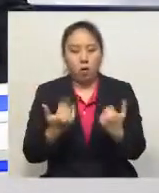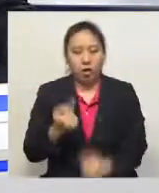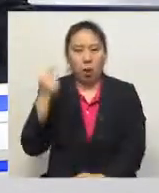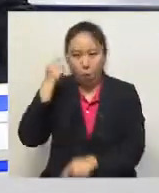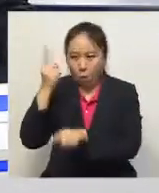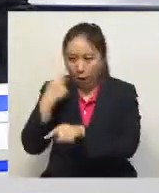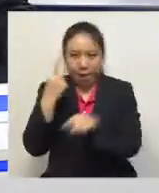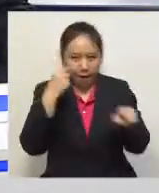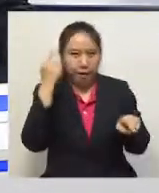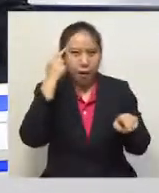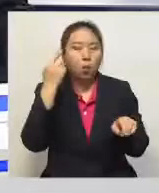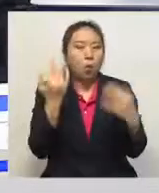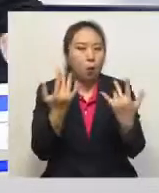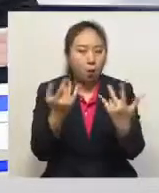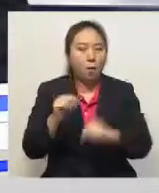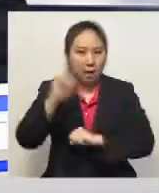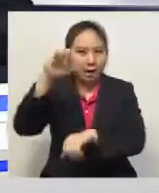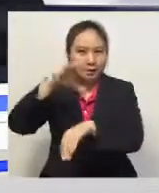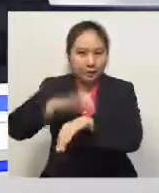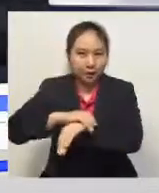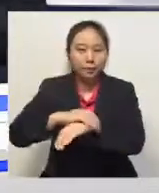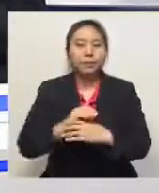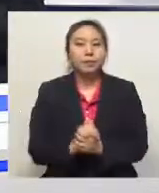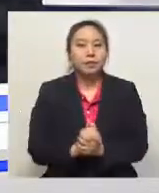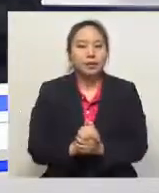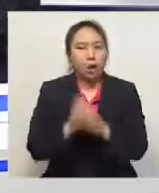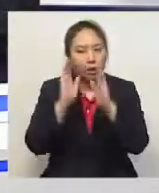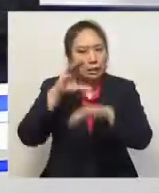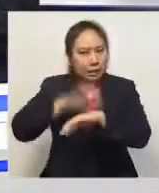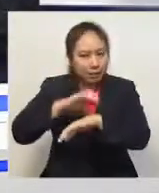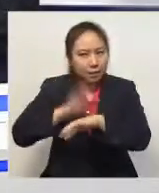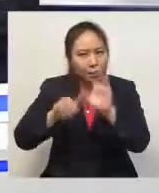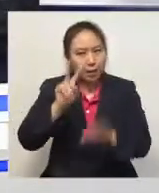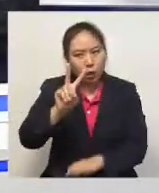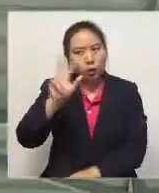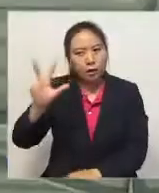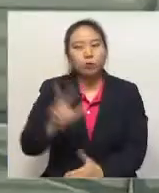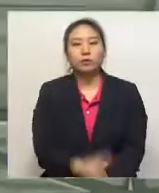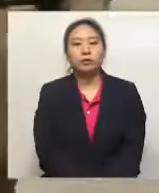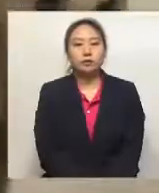ผู้ก่อเหตุแล้วเตรียมที่จะออกหมายจับผู้ต้องหา 2-3 คนค่ะ